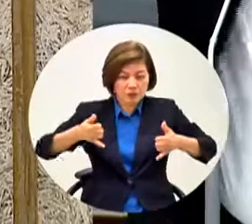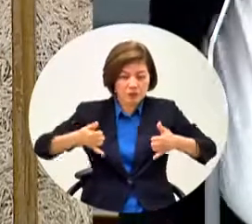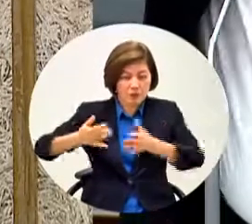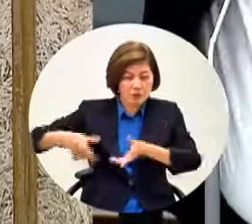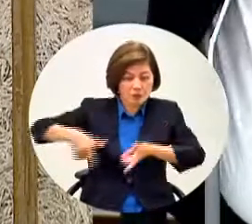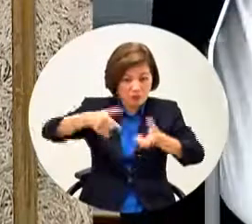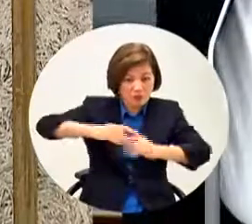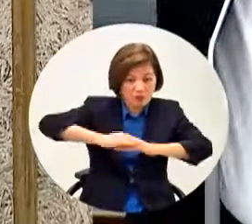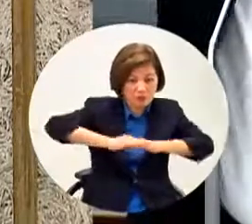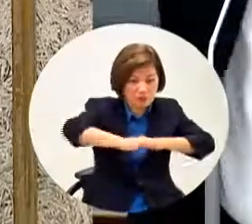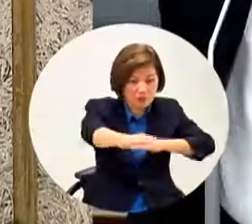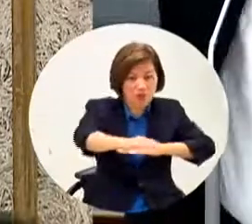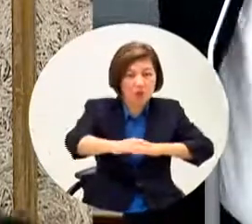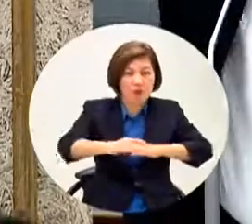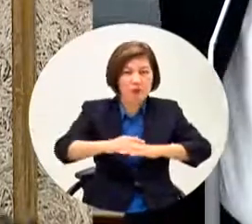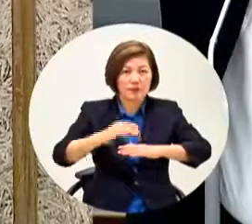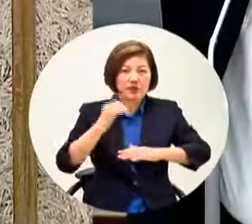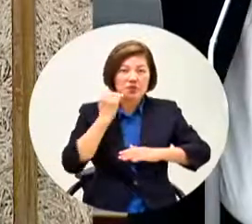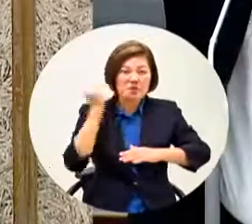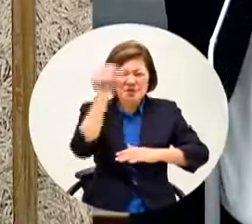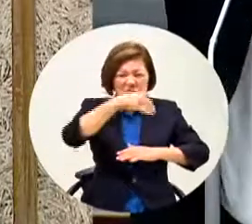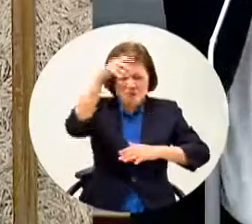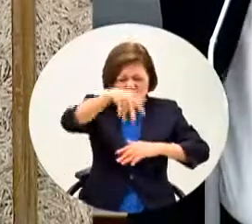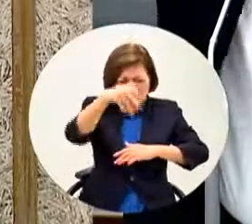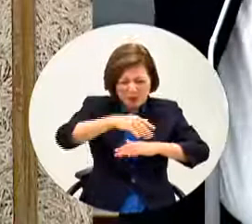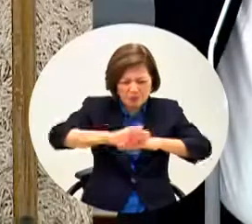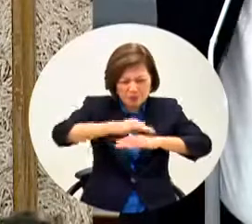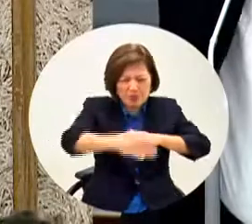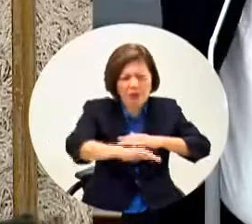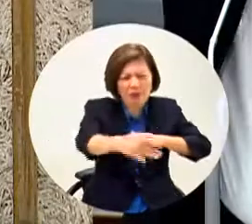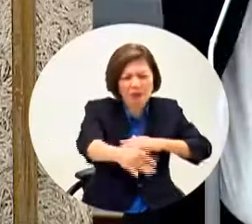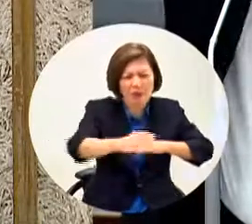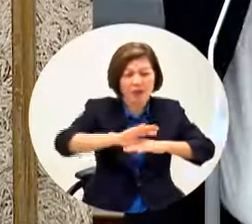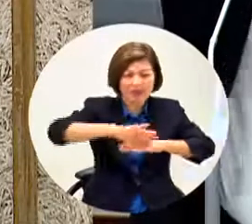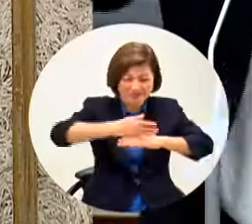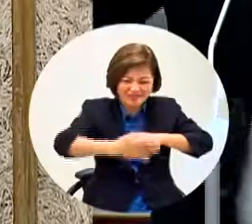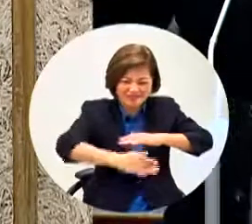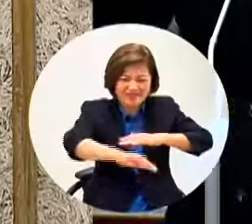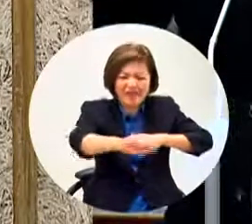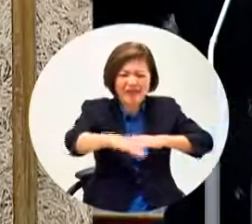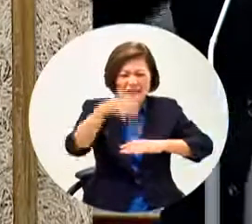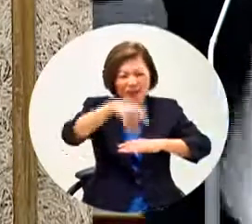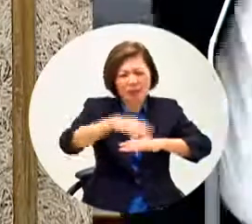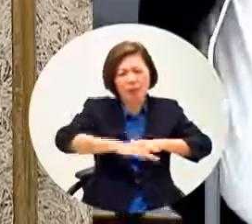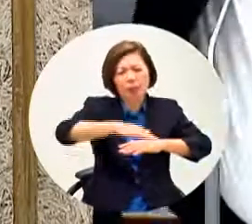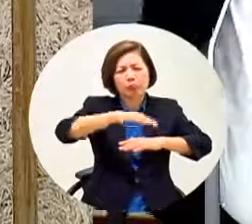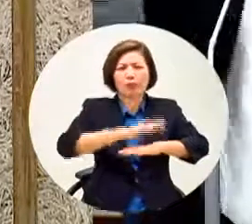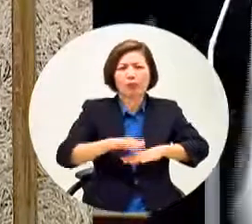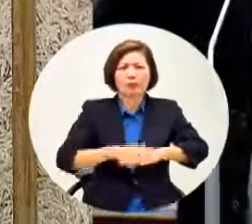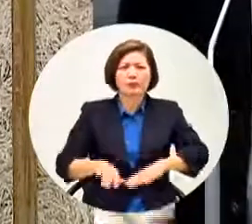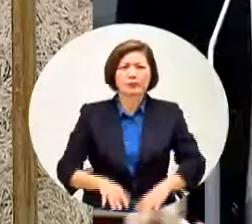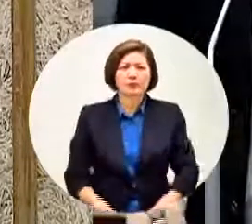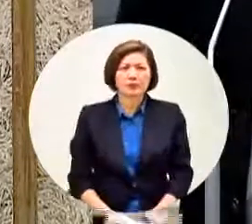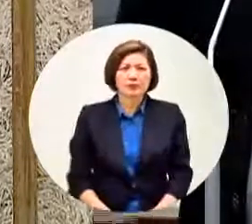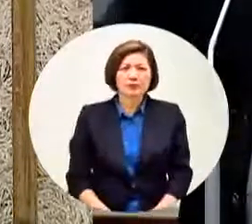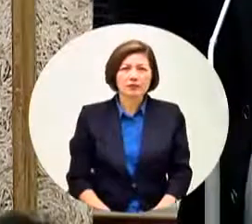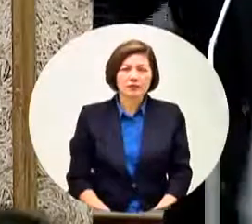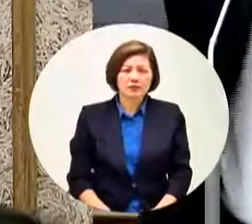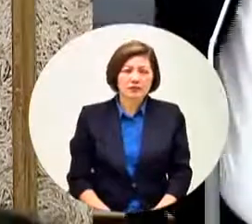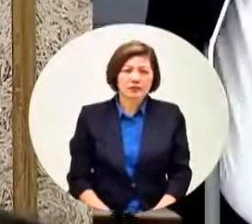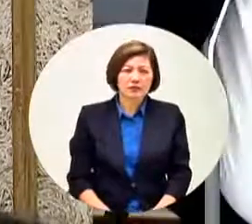落雨，伊高低起伏不平，你低所在，你都唔免讲会排水袂排水，伊就自然就伫遐积水